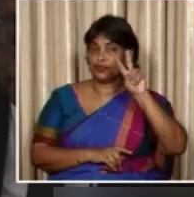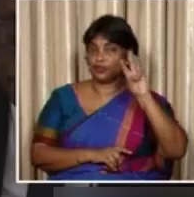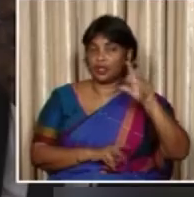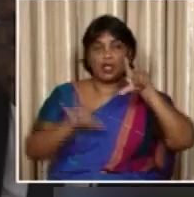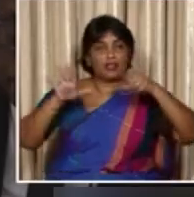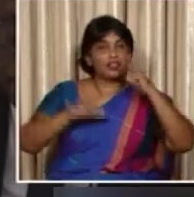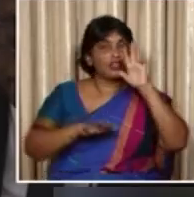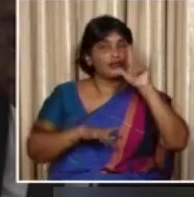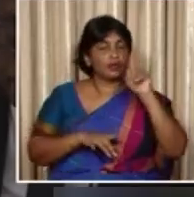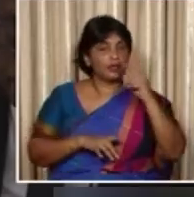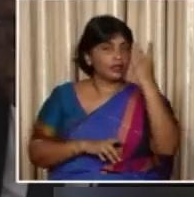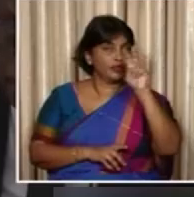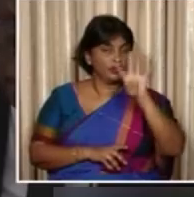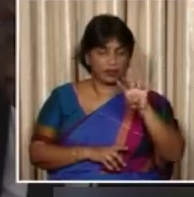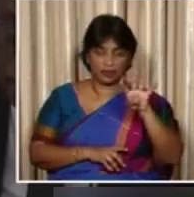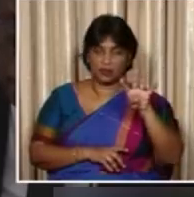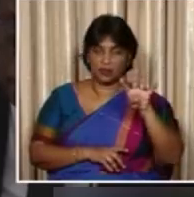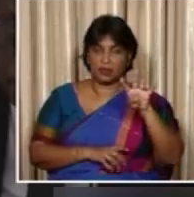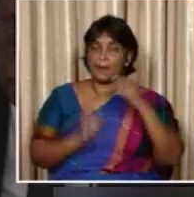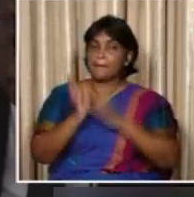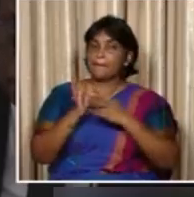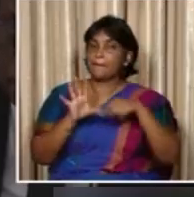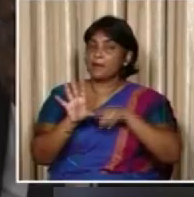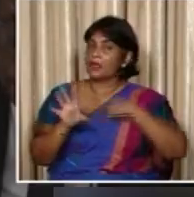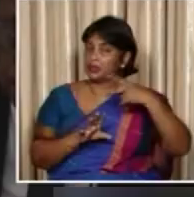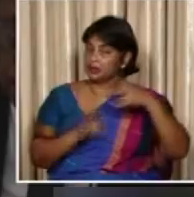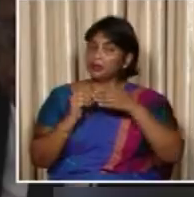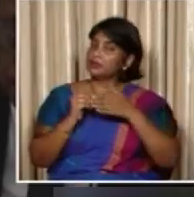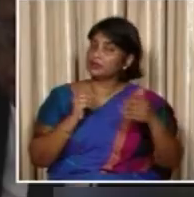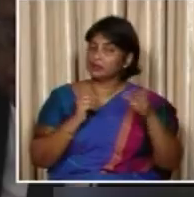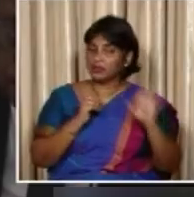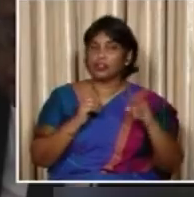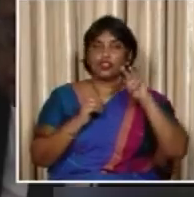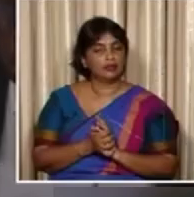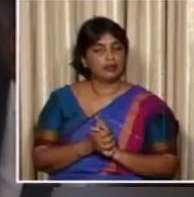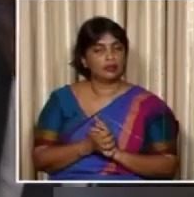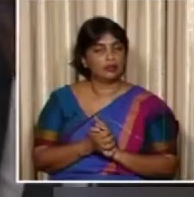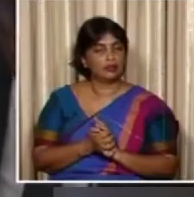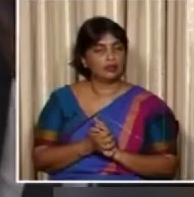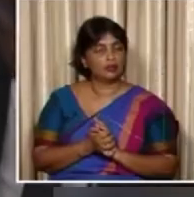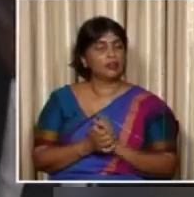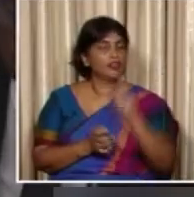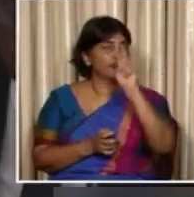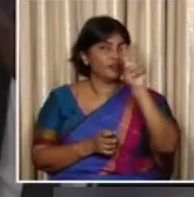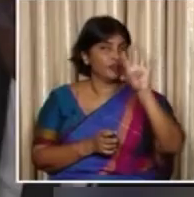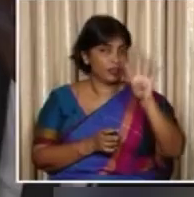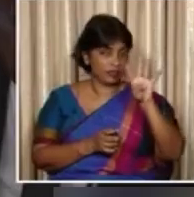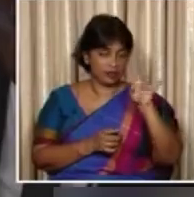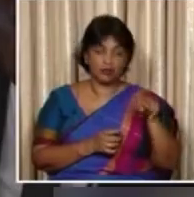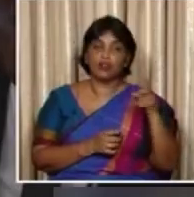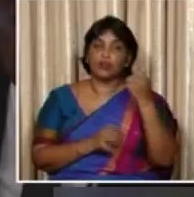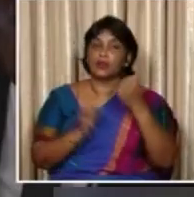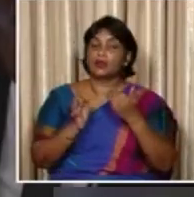2023-791යි 2024 මැයි මස දෙවැනි දින දක්වා 353යි 23-24 දී